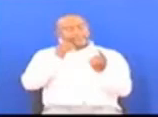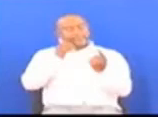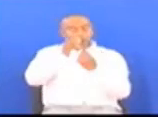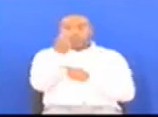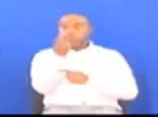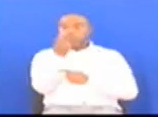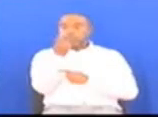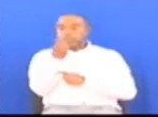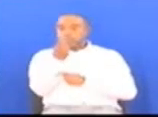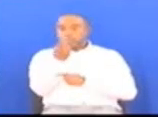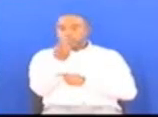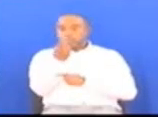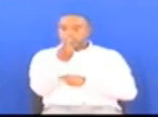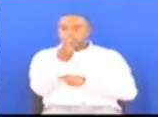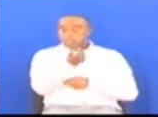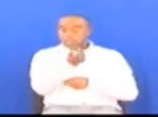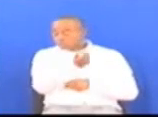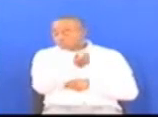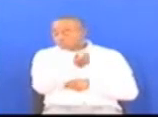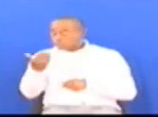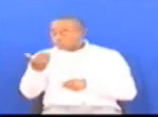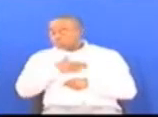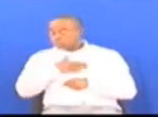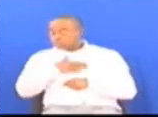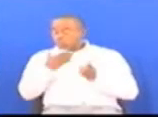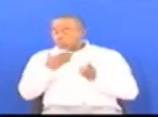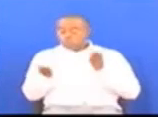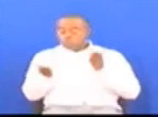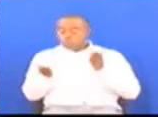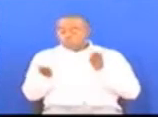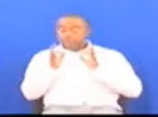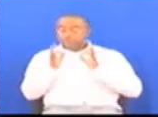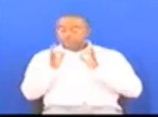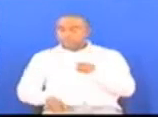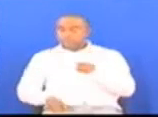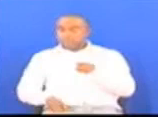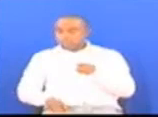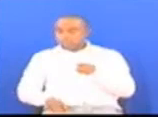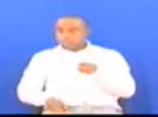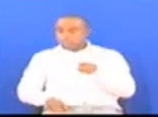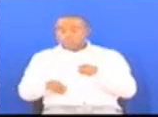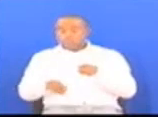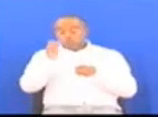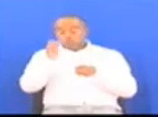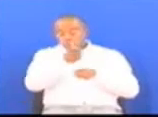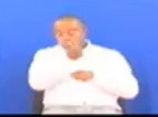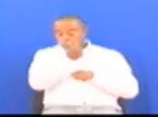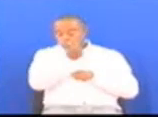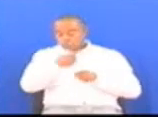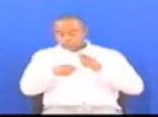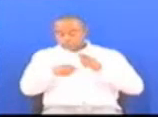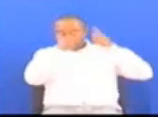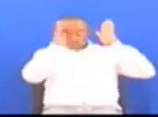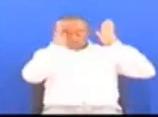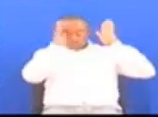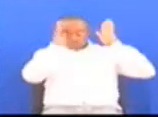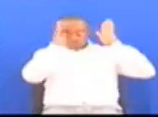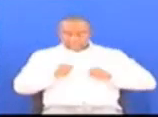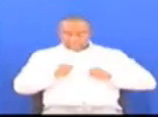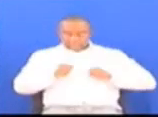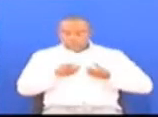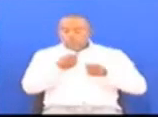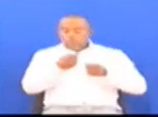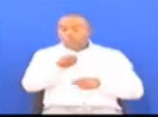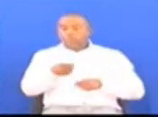Watoto wetu tuwasomeshe vizuri, na wale wanaokwenda chuo kikuu wote tuwape mkopo. Taarifa